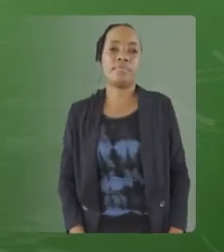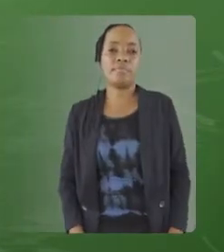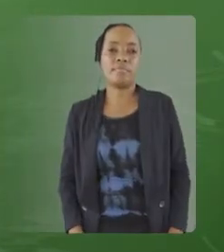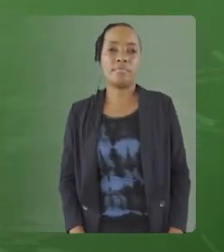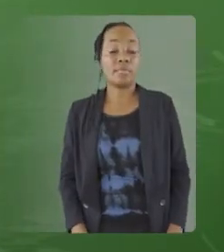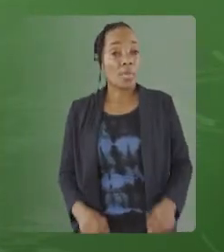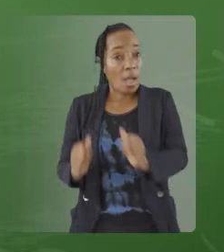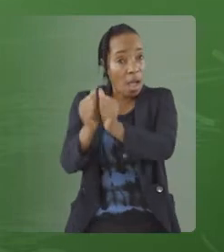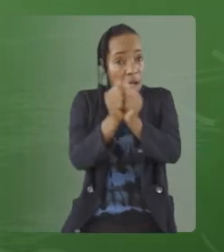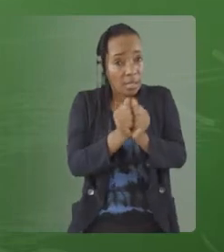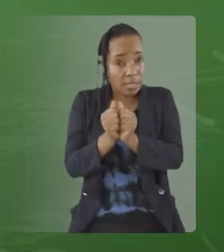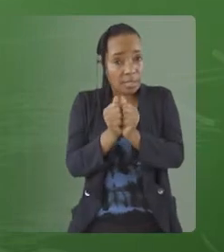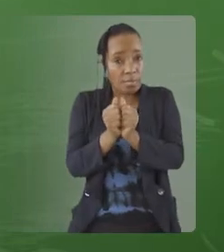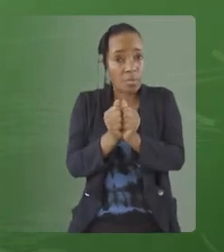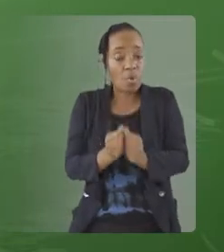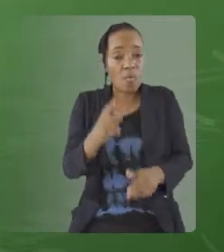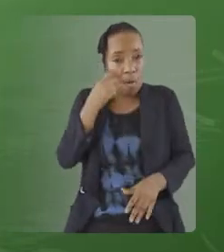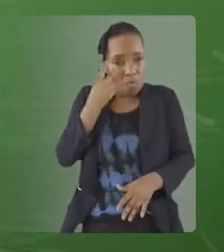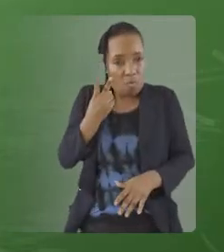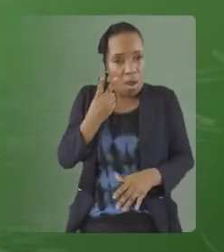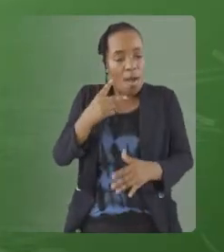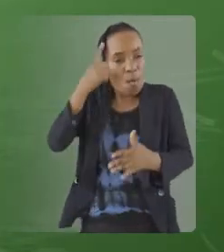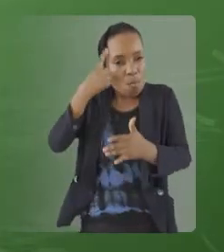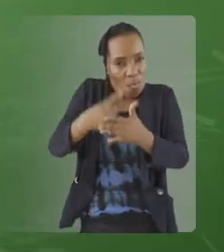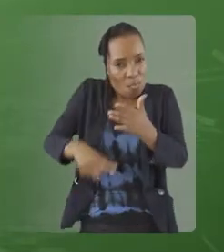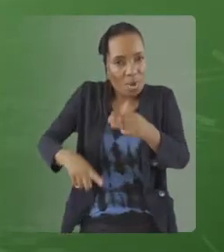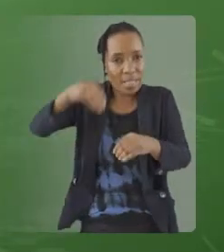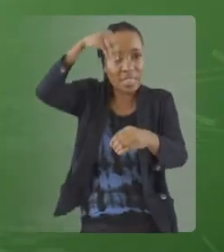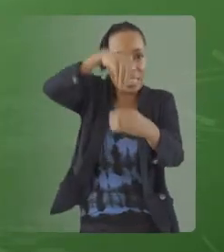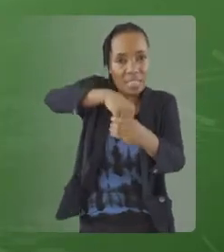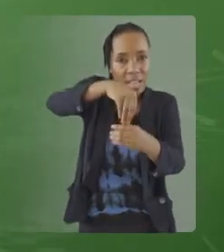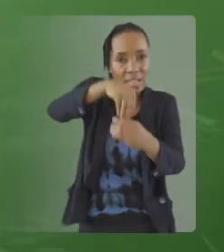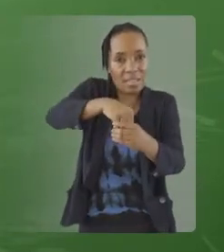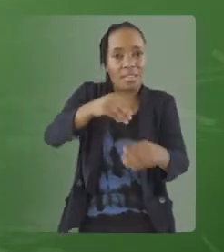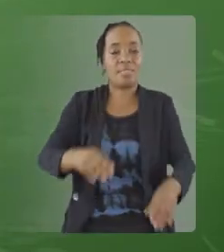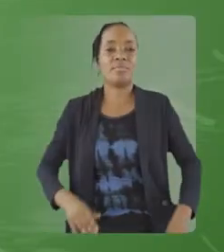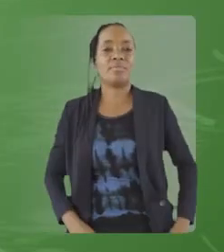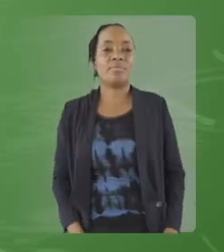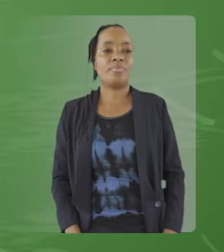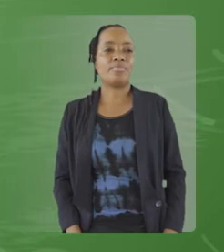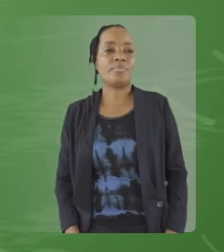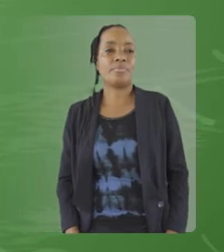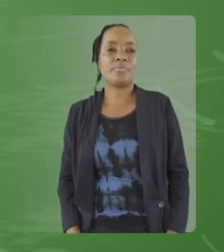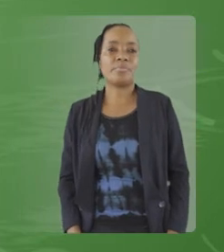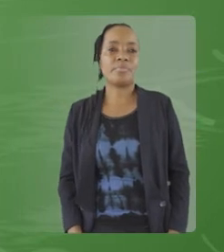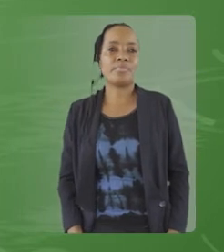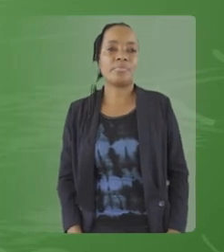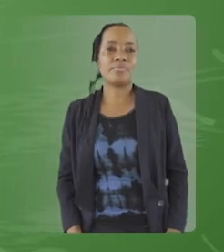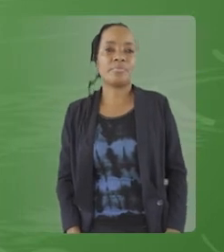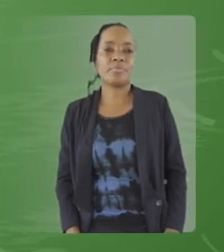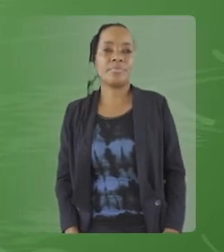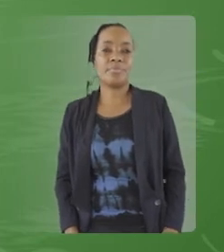Voyons ensemble le contenu d'une boîte pharmaceutique.